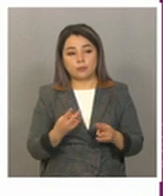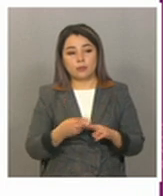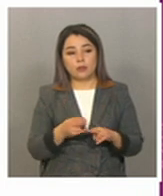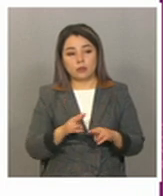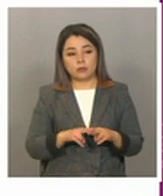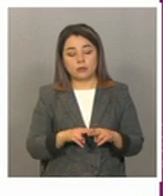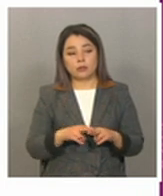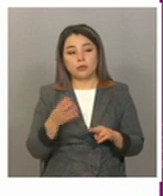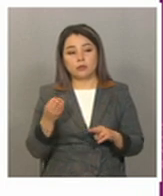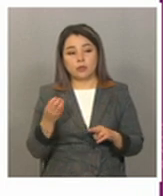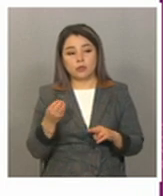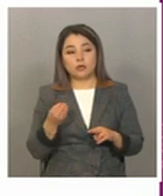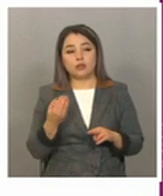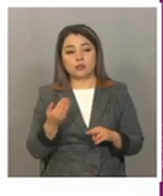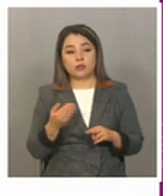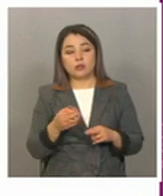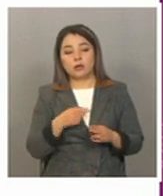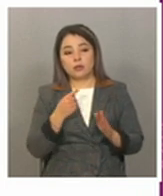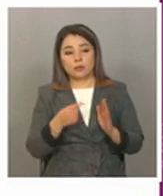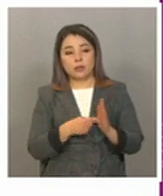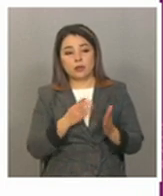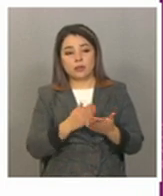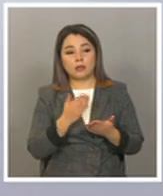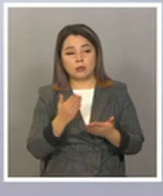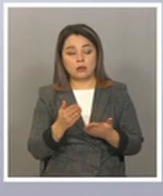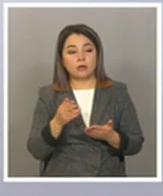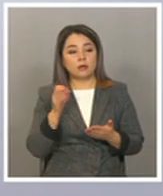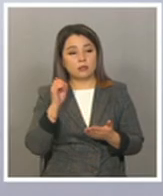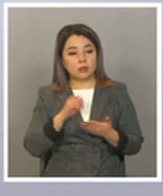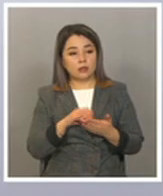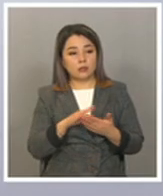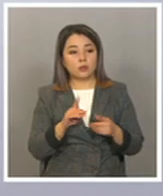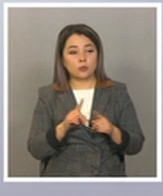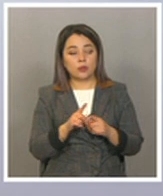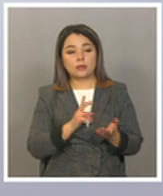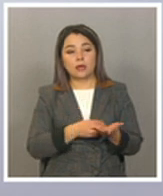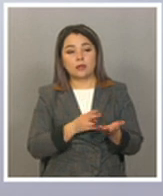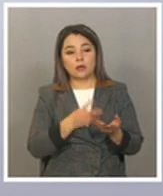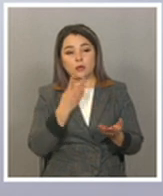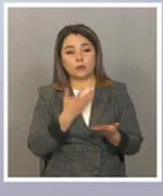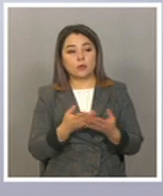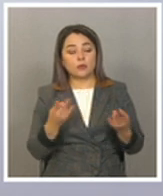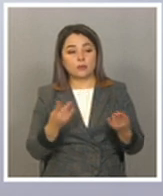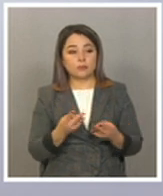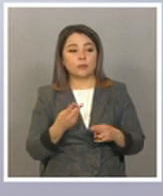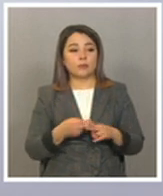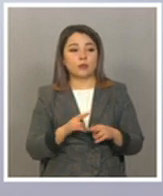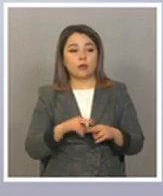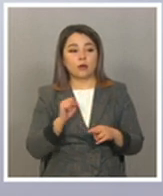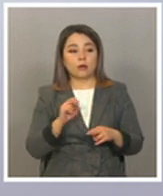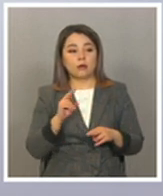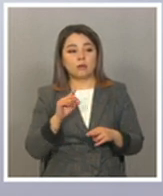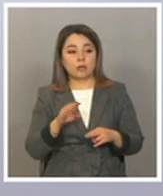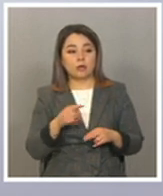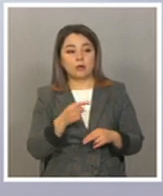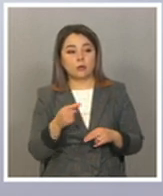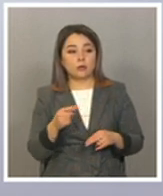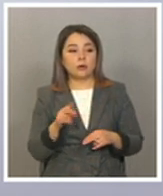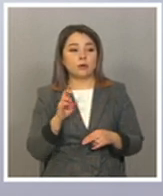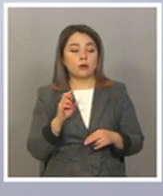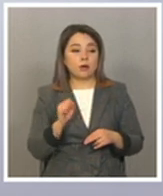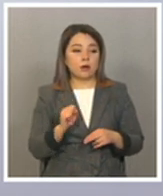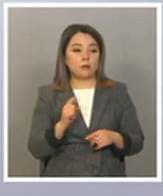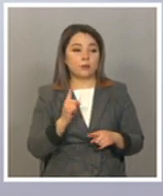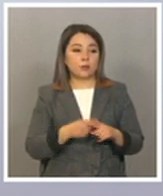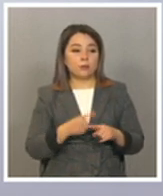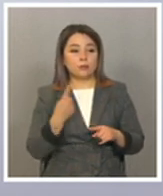Және шығатын сан тақ сан болатын дәлелдейміз. Онда А квадрат азайту А